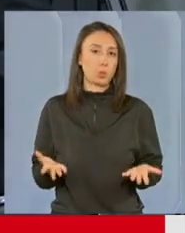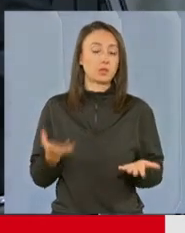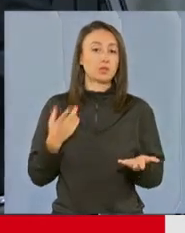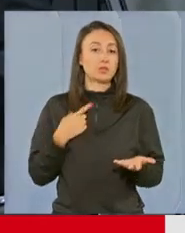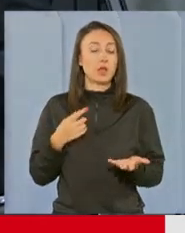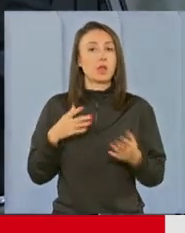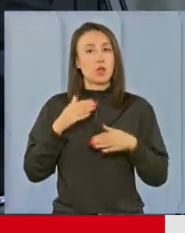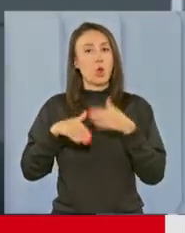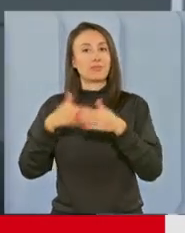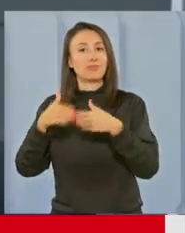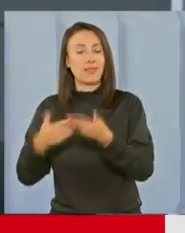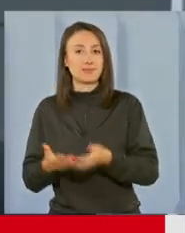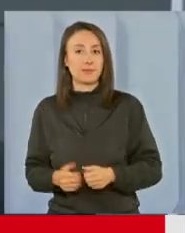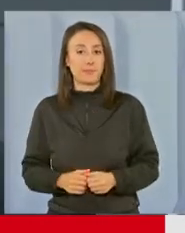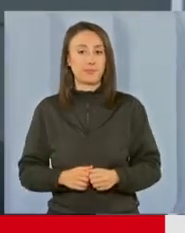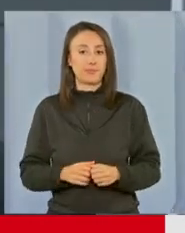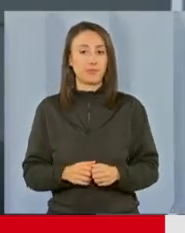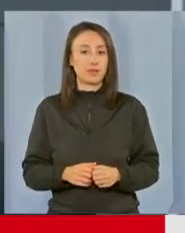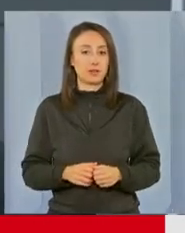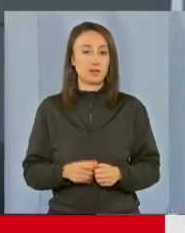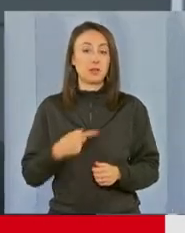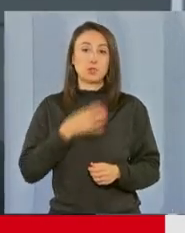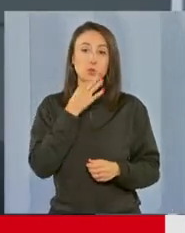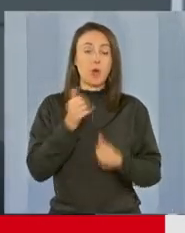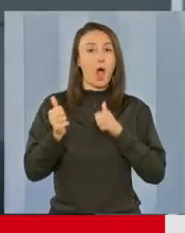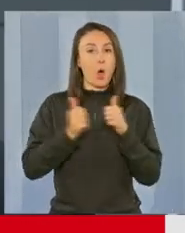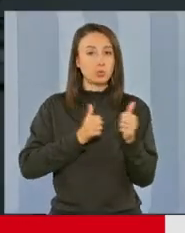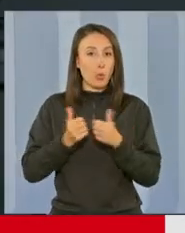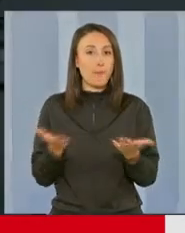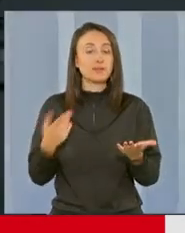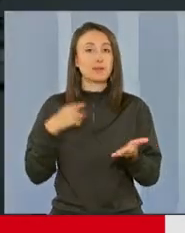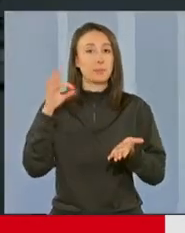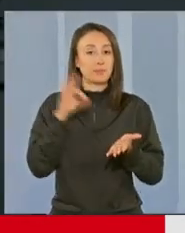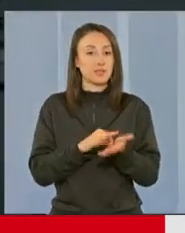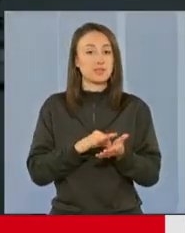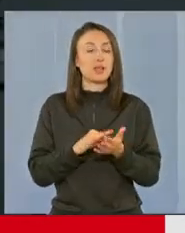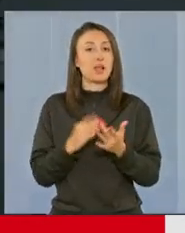se rotesc câteva dintre ele, răspund în mod automat prezent la câte ai tu nevoie.